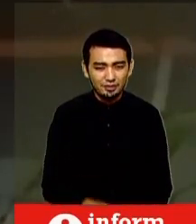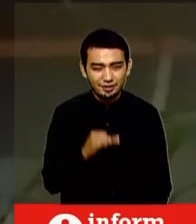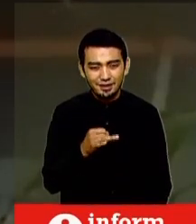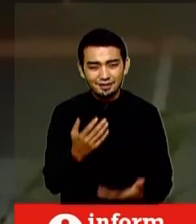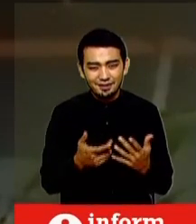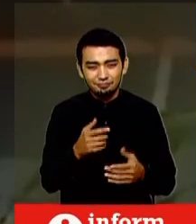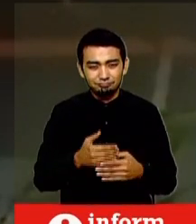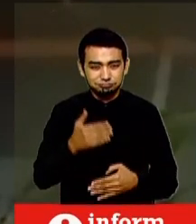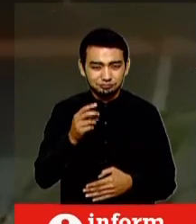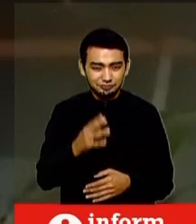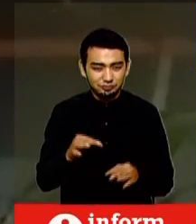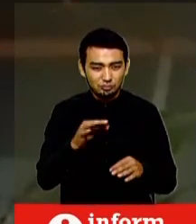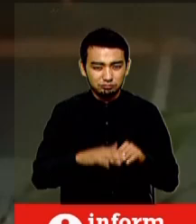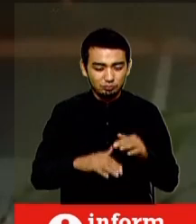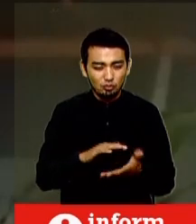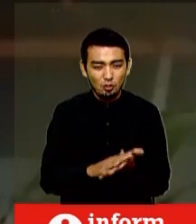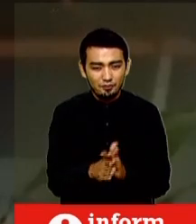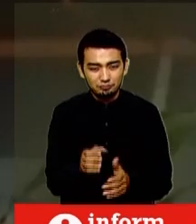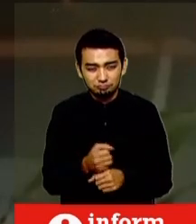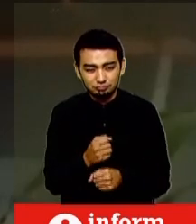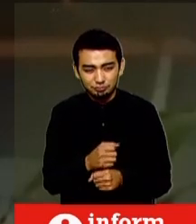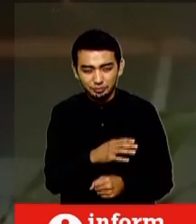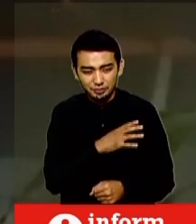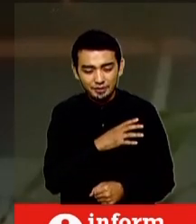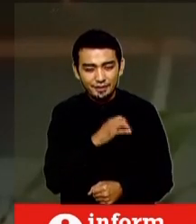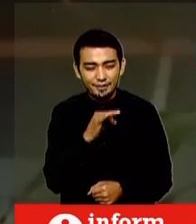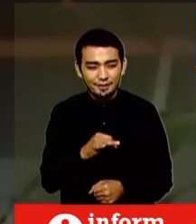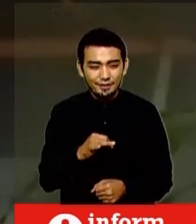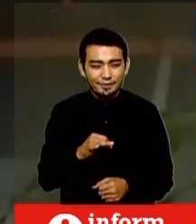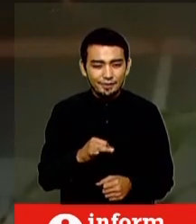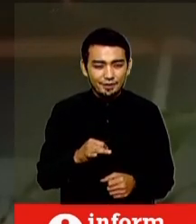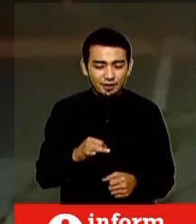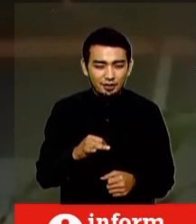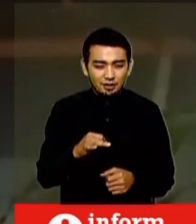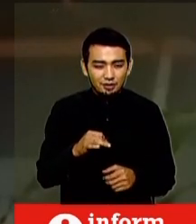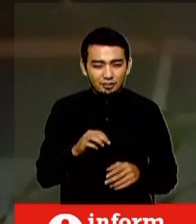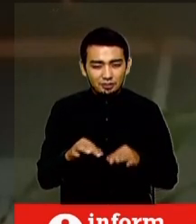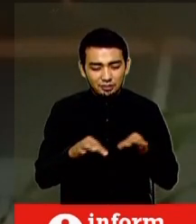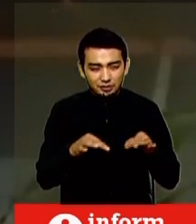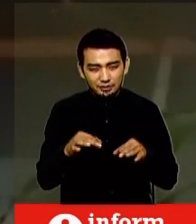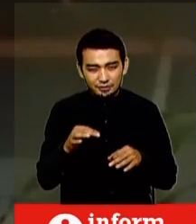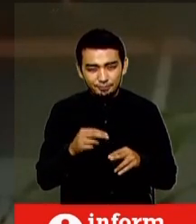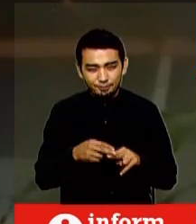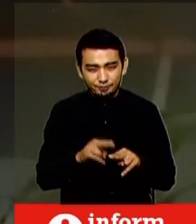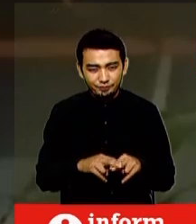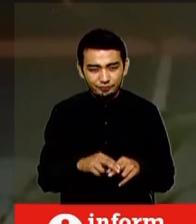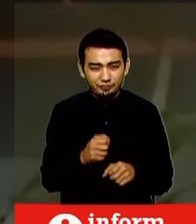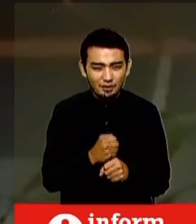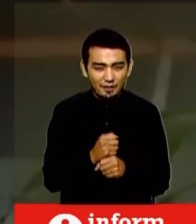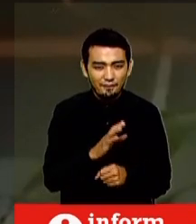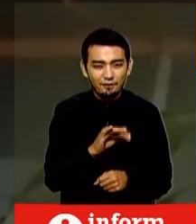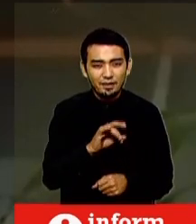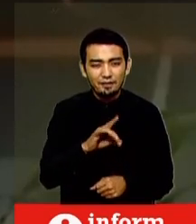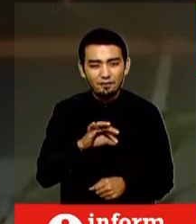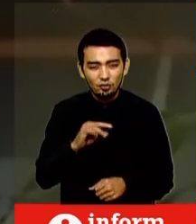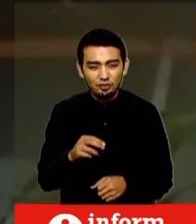сделать заключение прежде всего о целостности конструкции, о ее сейсмостойкости. То есть сделать вывод о том,